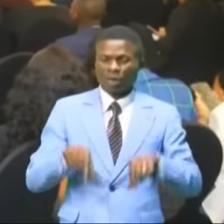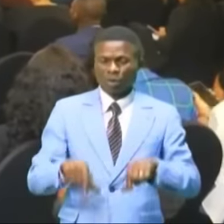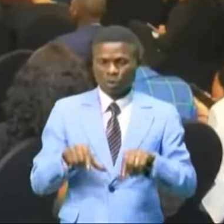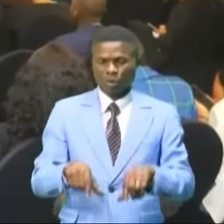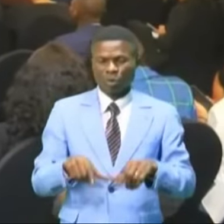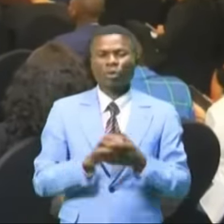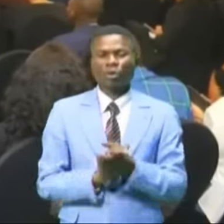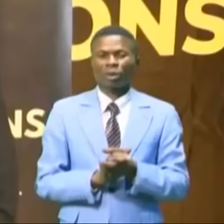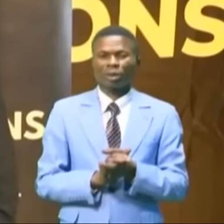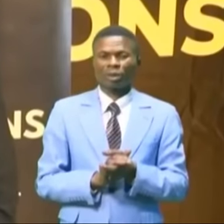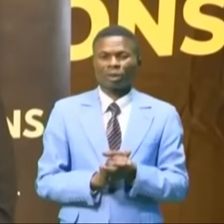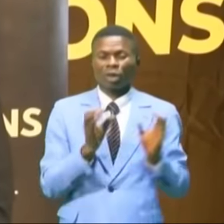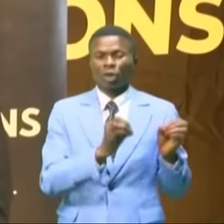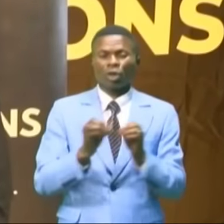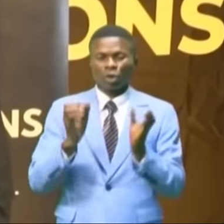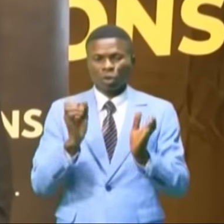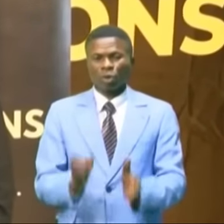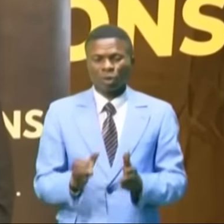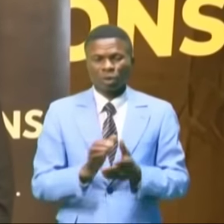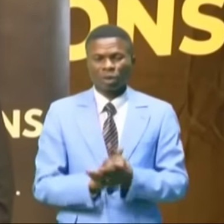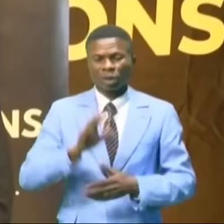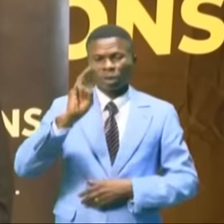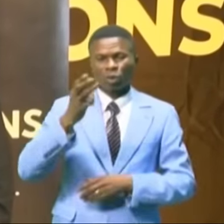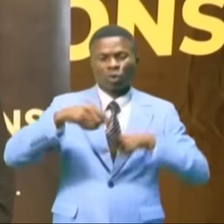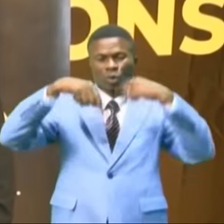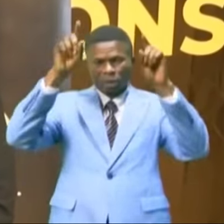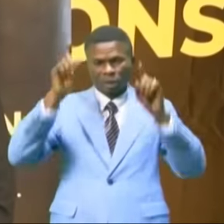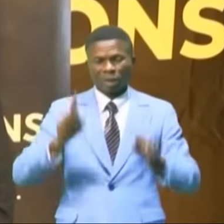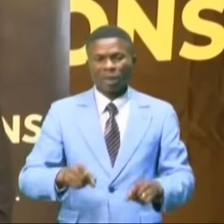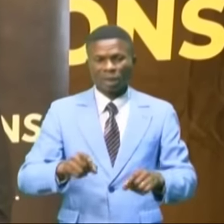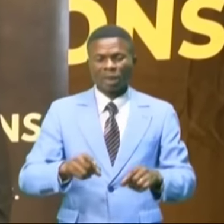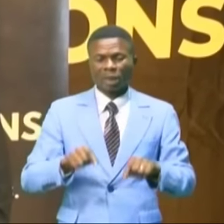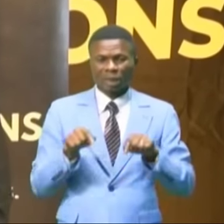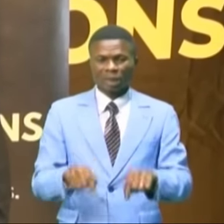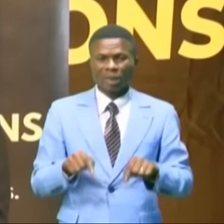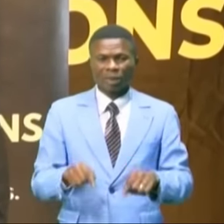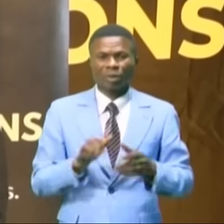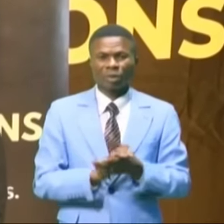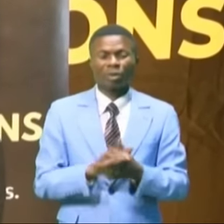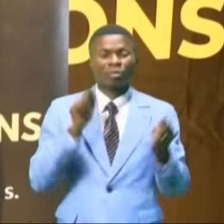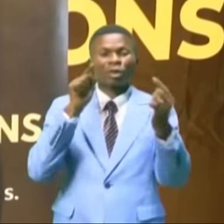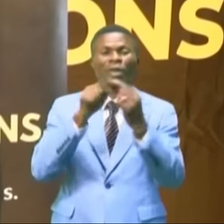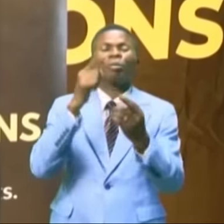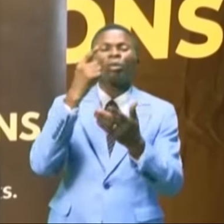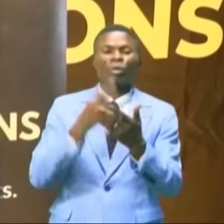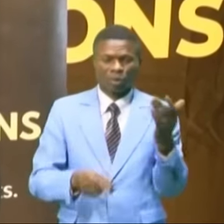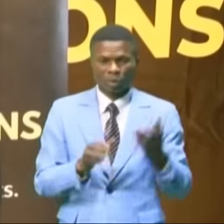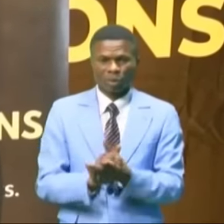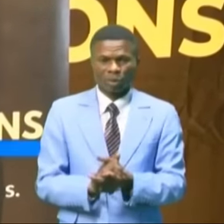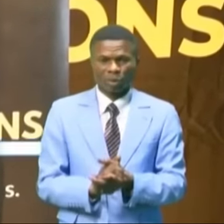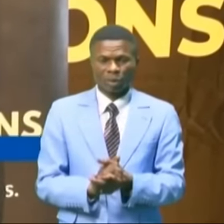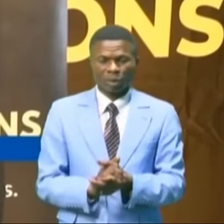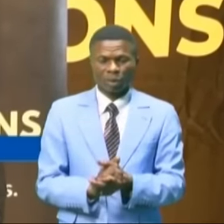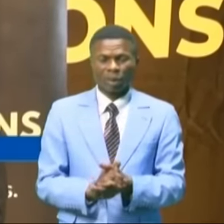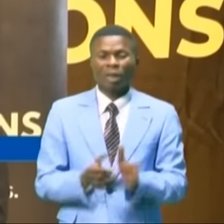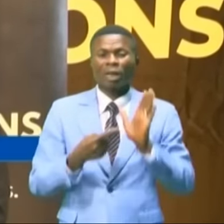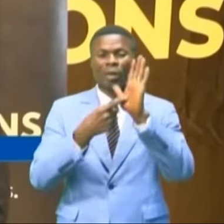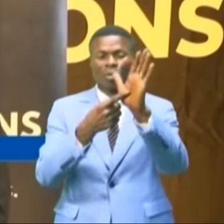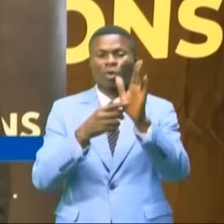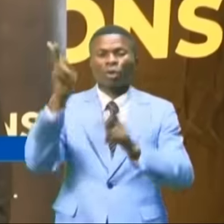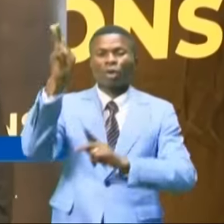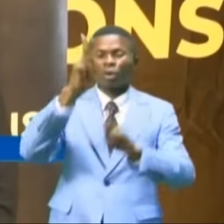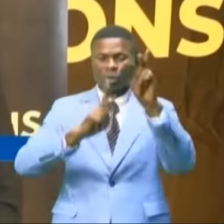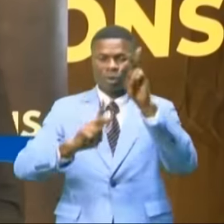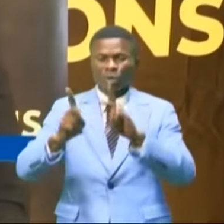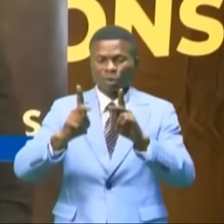conférence Conversation, qui a sa troisième édition cette année, a pour but de mettre en face d'un public